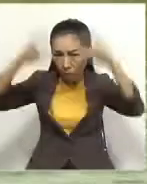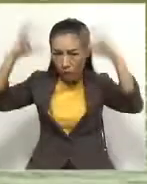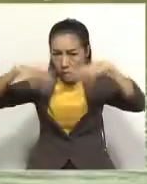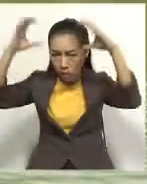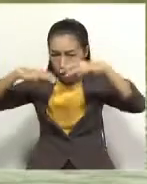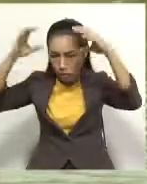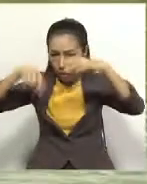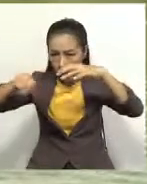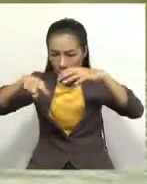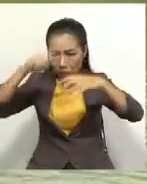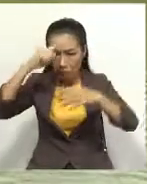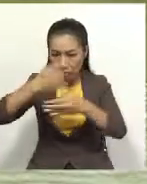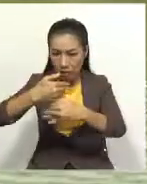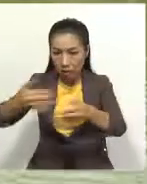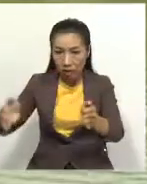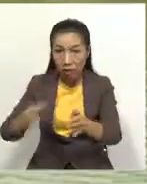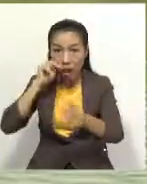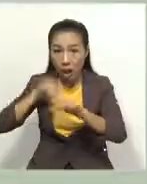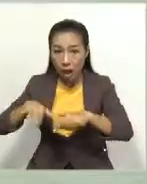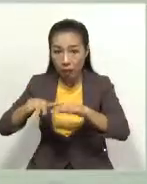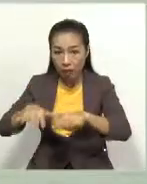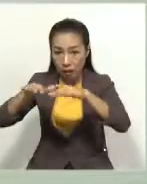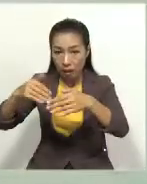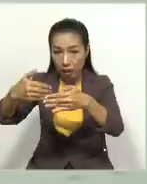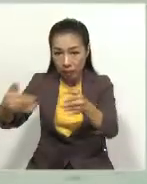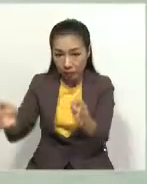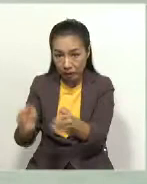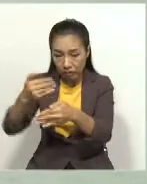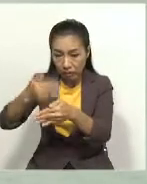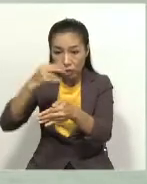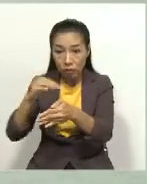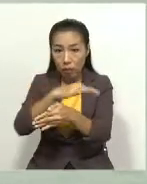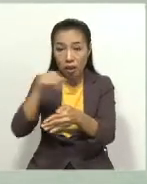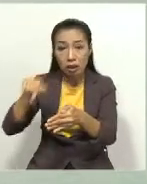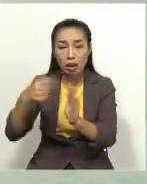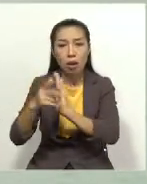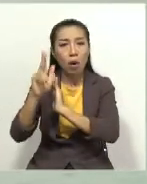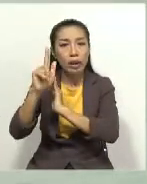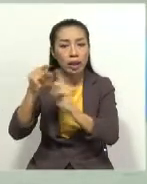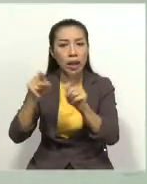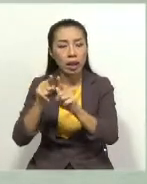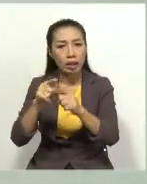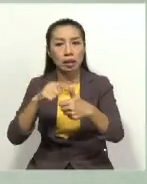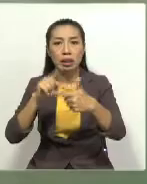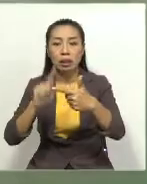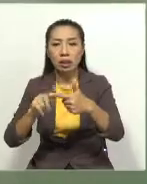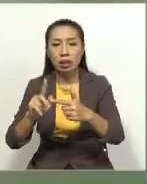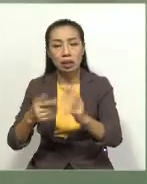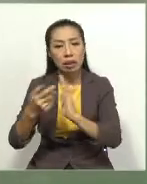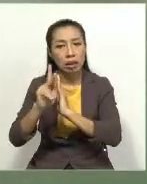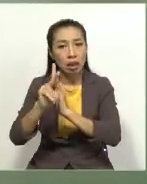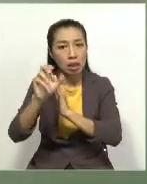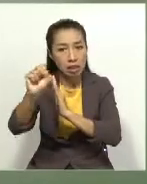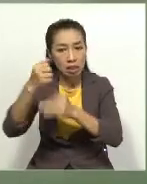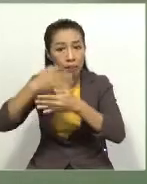าอย่างต่อเนื่องและมีการพร่องน้ำในอ่างเก็บน้ำขนาดใหญ่นะครับอย่างเช่นที่เขื่อนอุบลรัตน์จังหวัดขอนแก่นนะครับเขื่อนลำปาวที่จังหวัดกาฬสินธุ์และก็เ